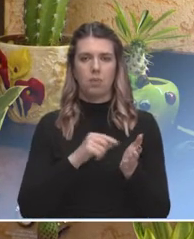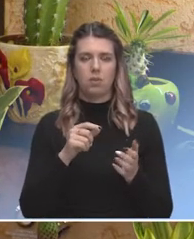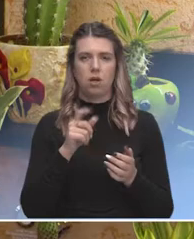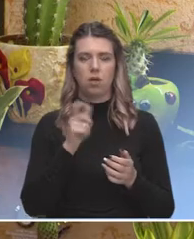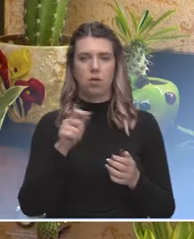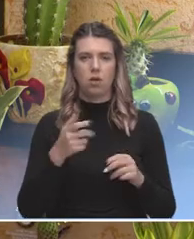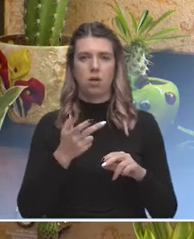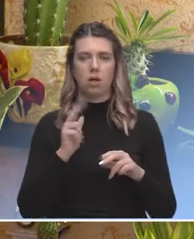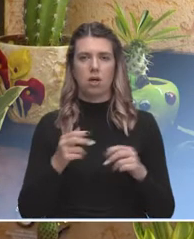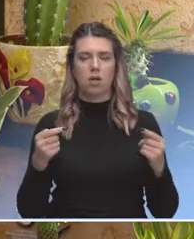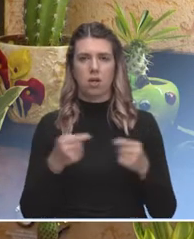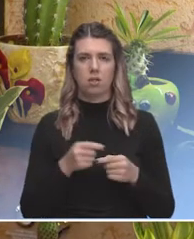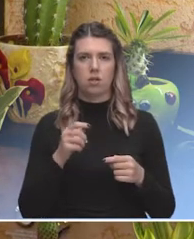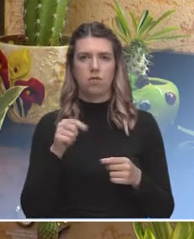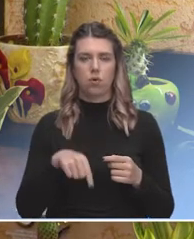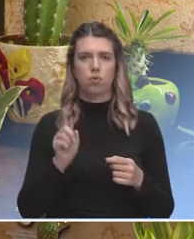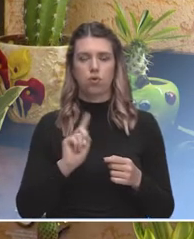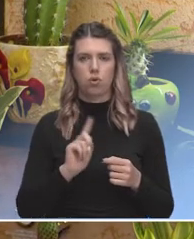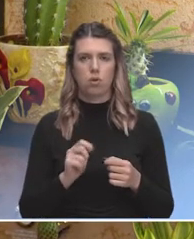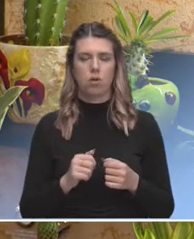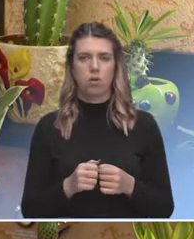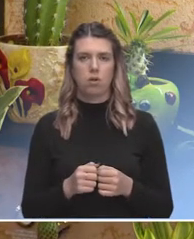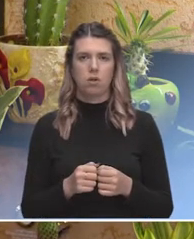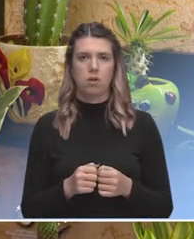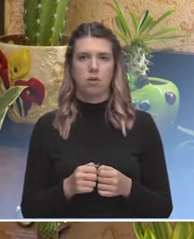переписи населения как раз в том, что